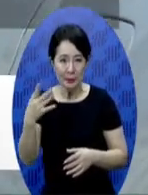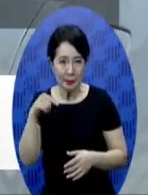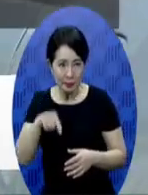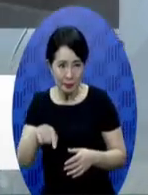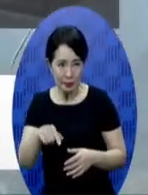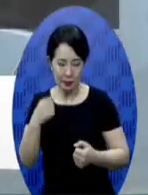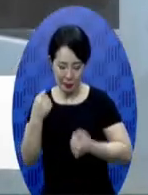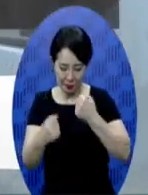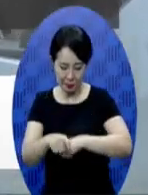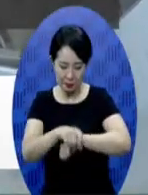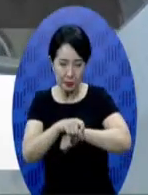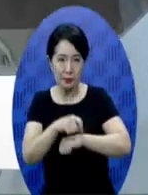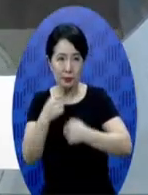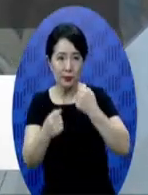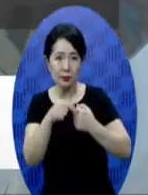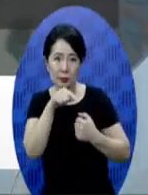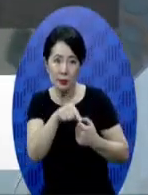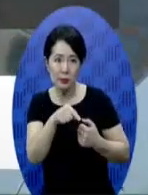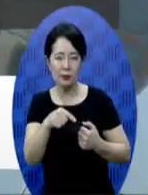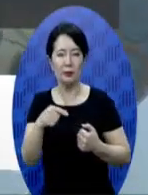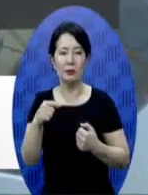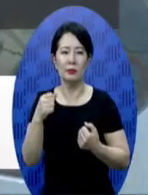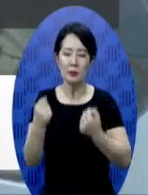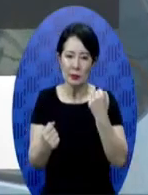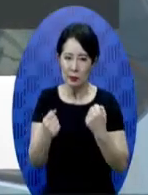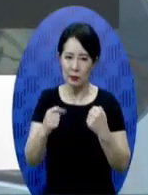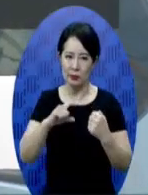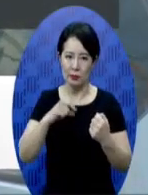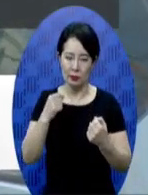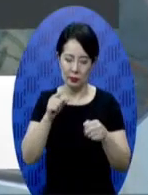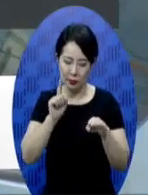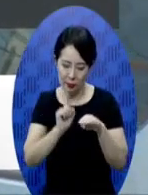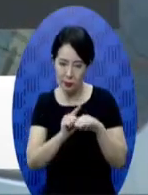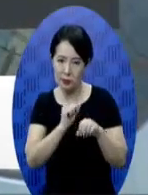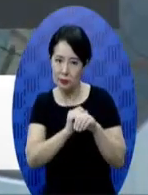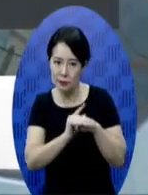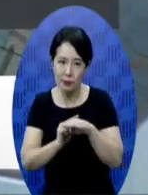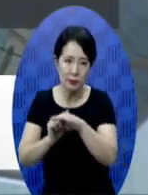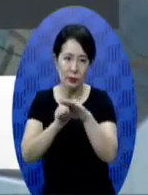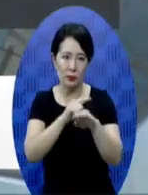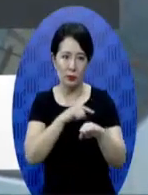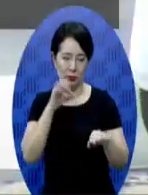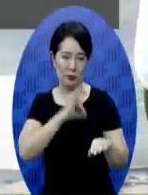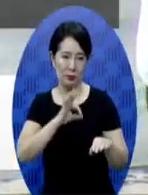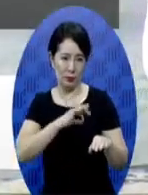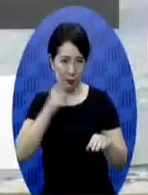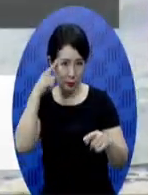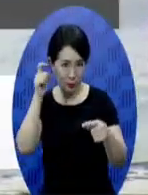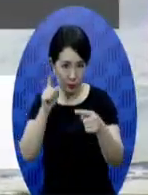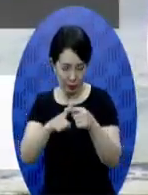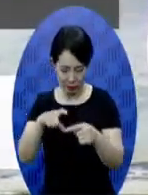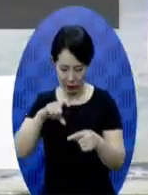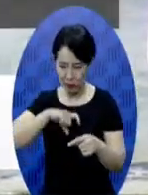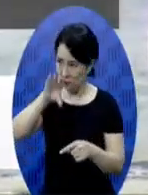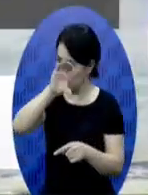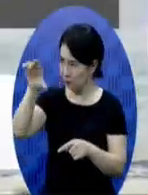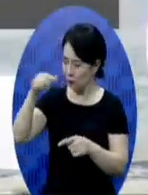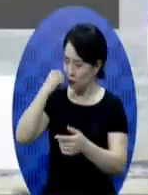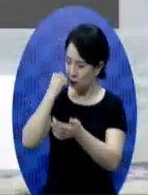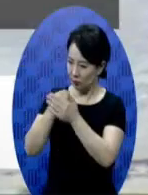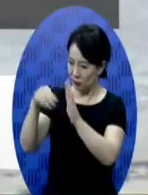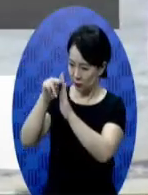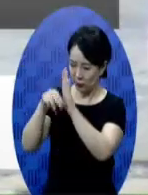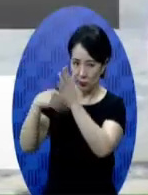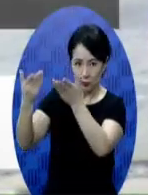тээврийн хэрэгслийн мэрэгшсэн жолооч гэж авто тээврийн хэрэгслийг жолоодох ажил гүйцэтгэж өөрт ашиг орлого олох зорилгоор эрх бүхий байгууллагаас баталсан